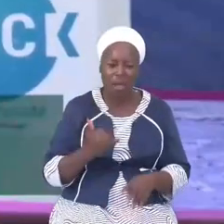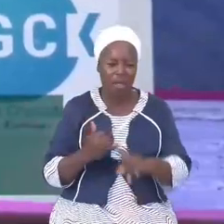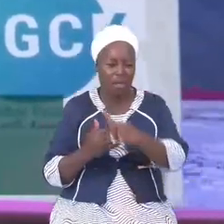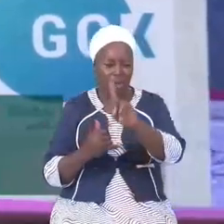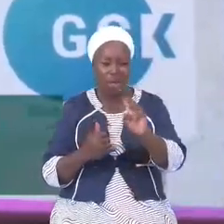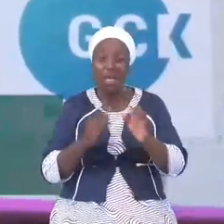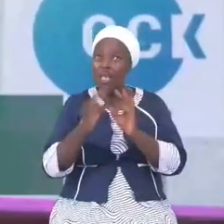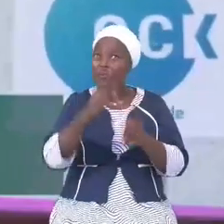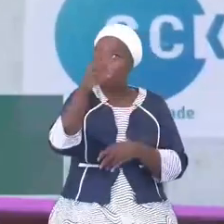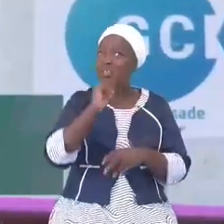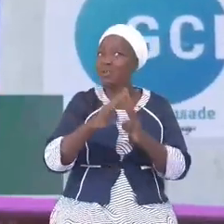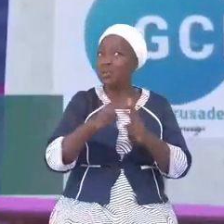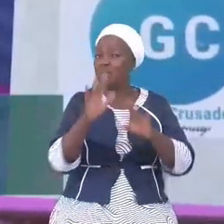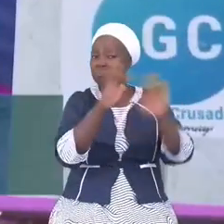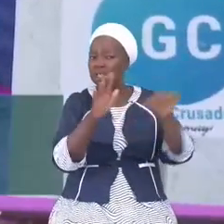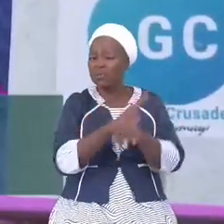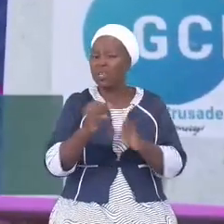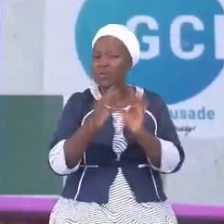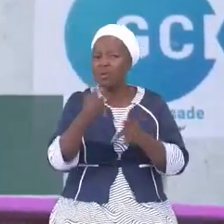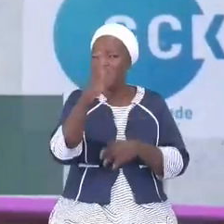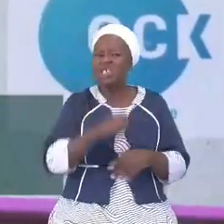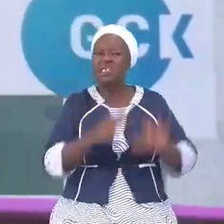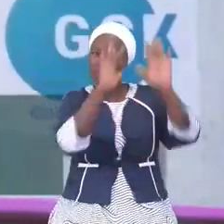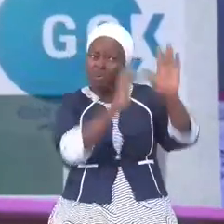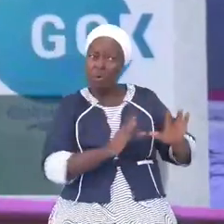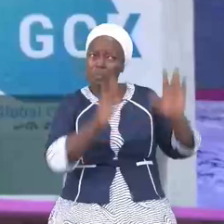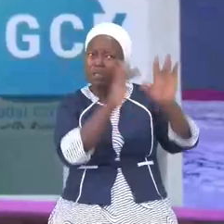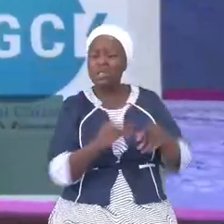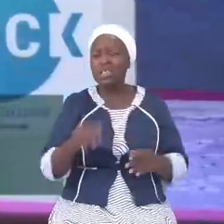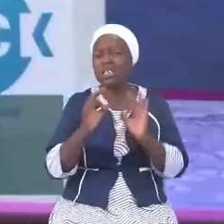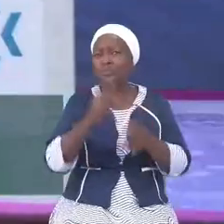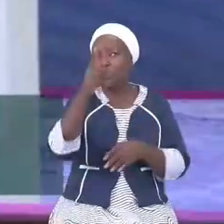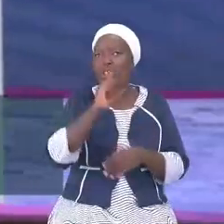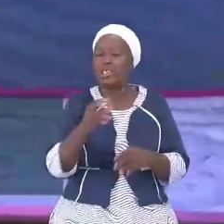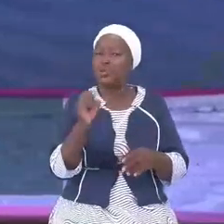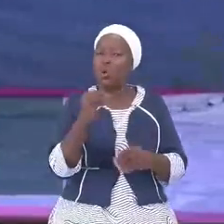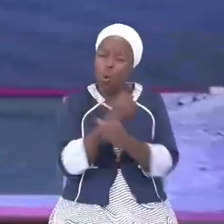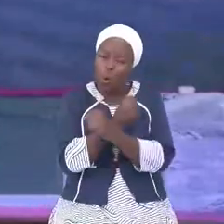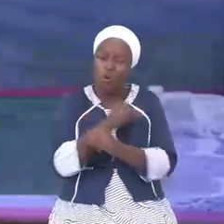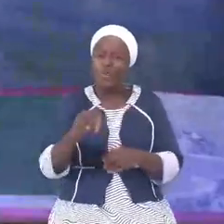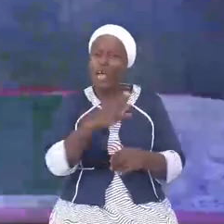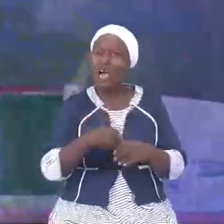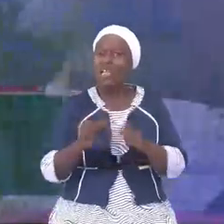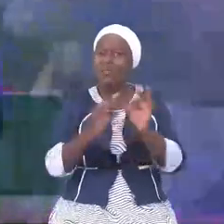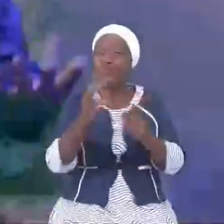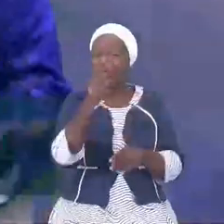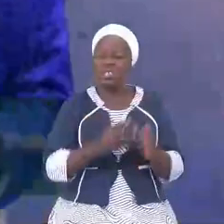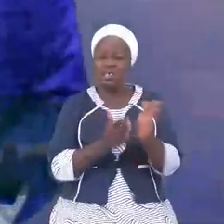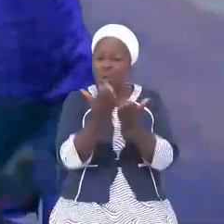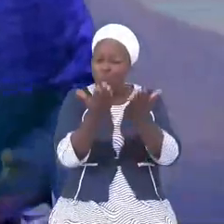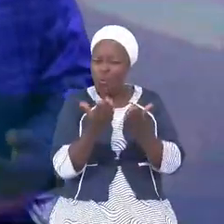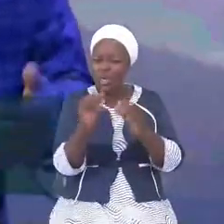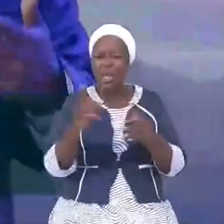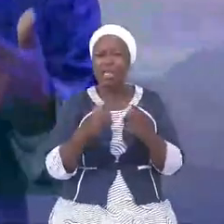miséricordieux, si Dieu est si compatissant, si Dieu est si aimable, si Dieu est vraiment disposé et il est